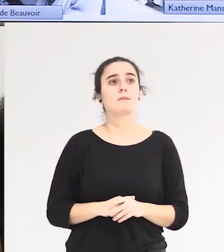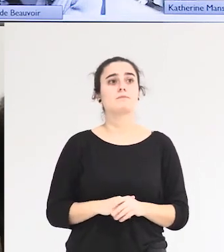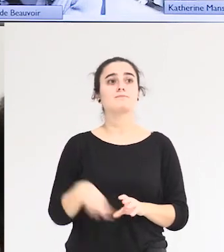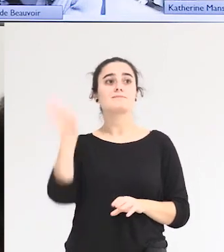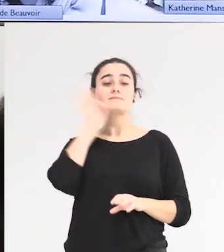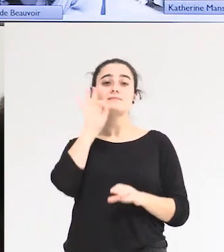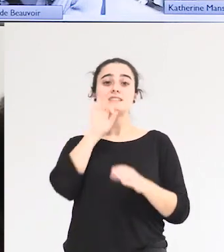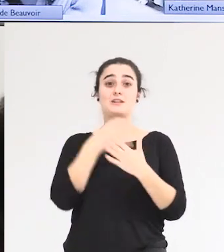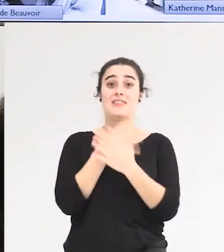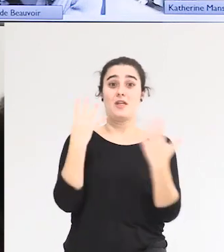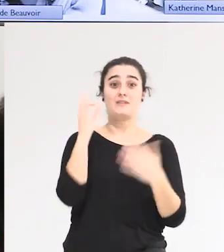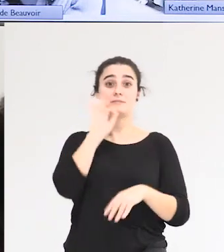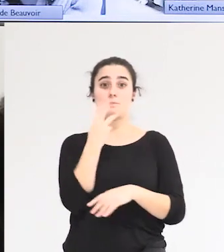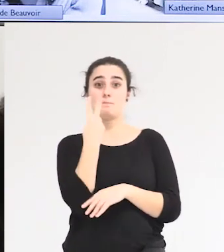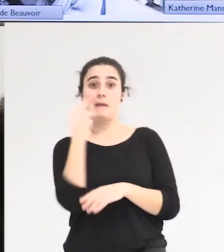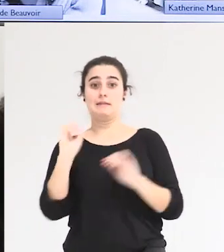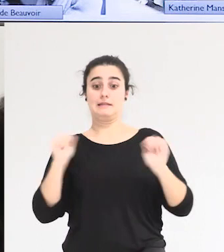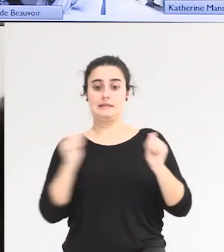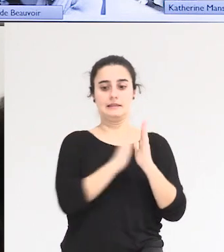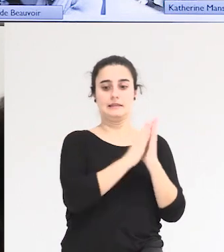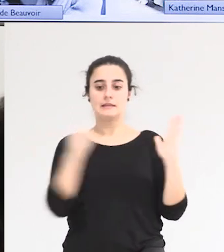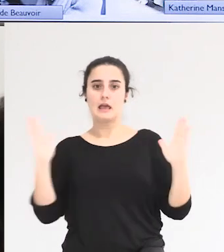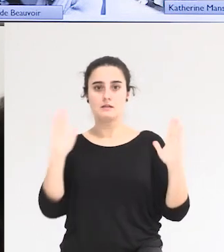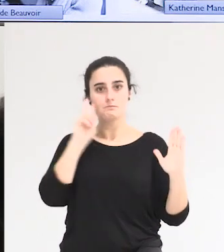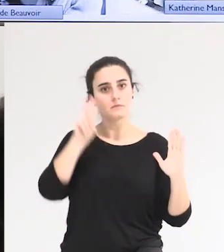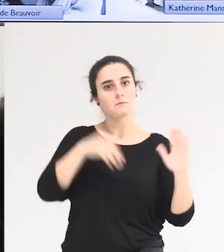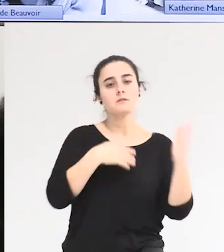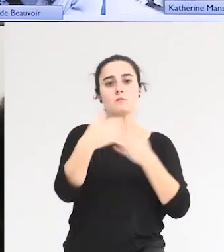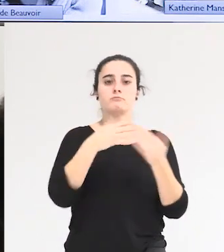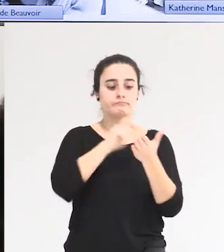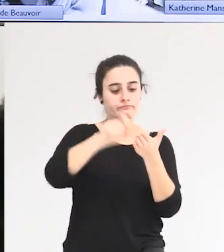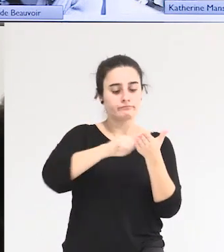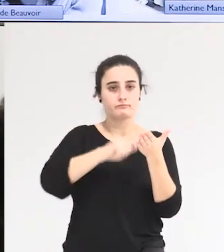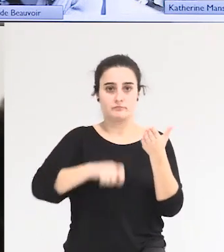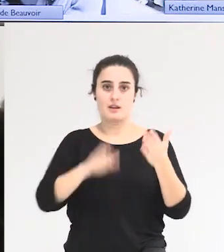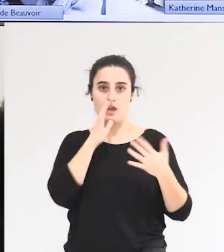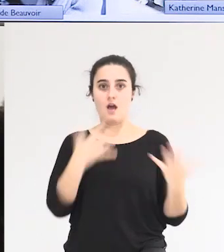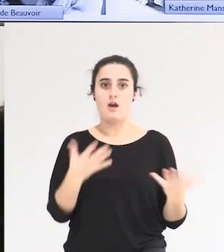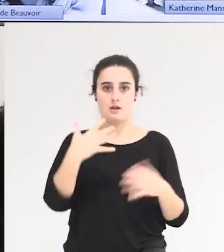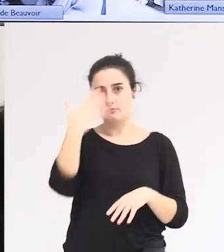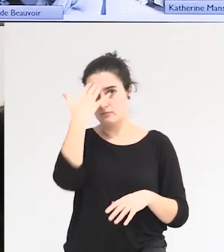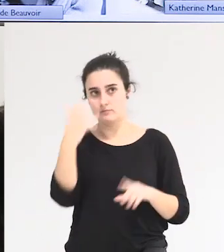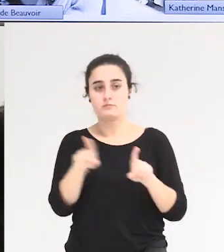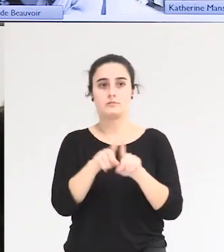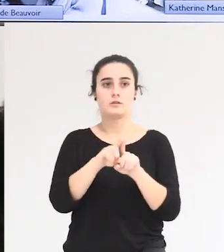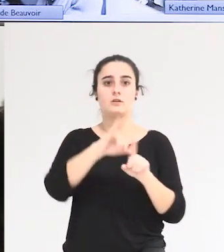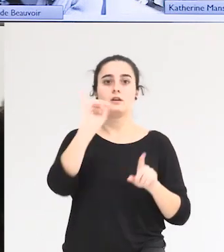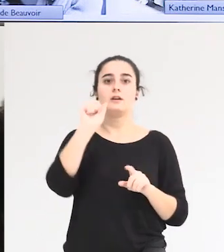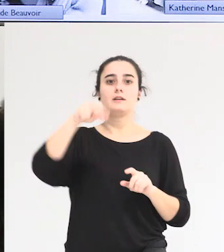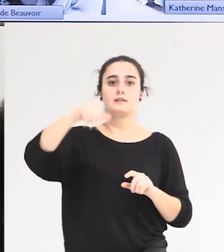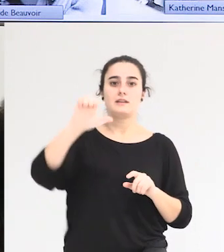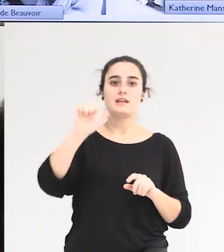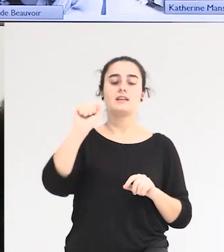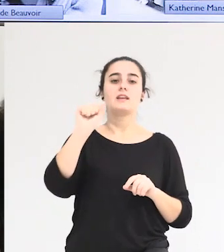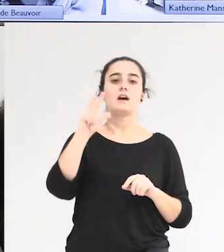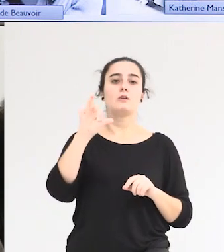19. mendean eta 20. mendearen hasieran, ba, baita ere topatzen ditugu idazle handi asko, gaur egun gogoratzen direnak, oraindik ere, ba, Jane Austen edo Bronte Aizpak